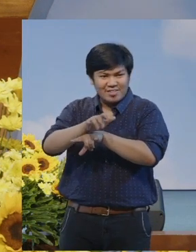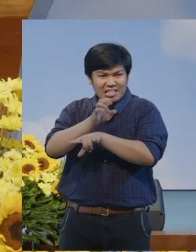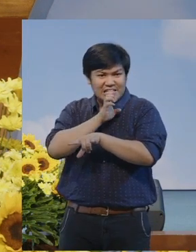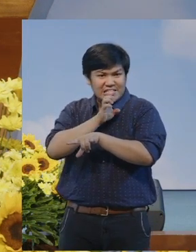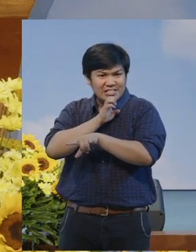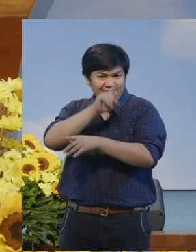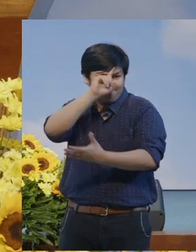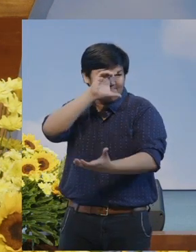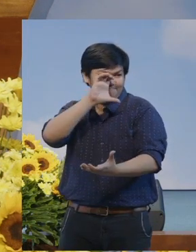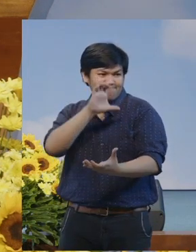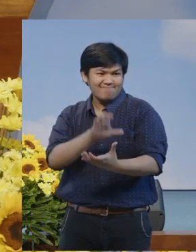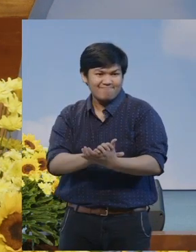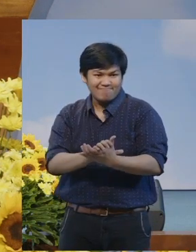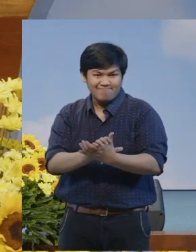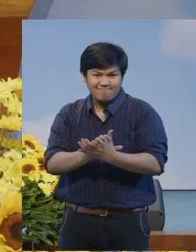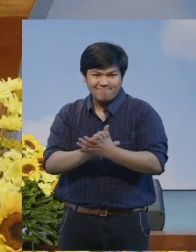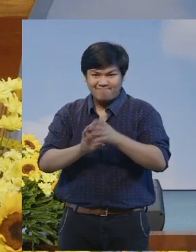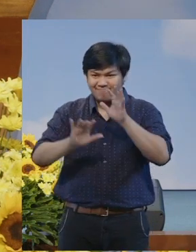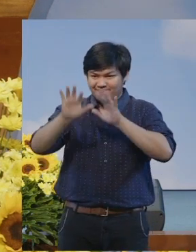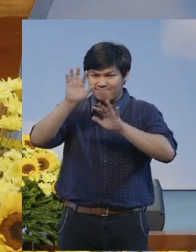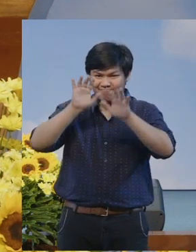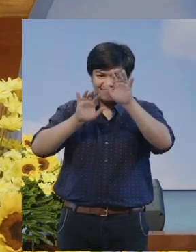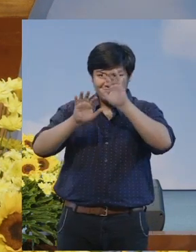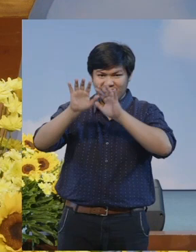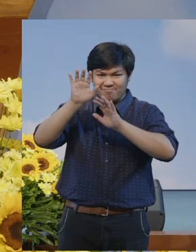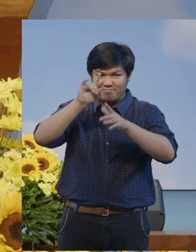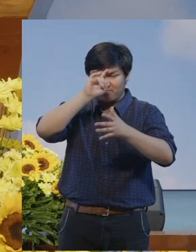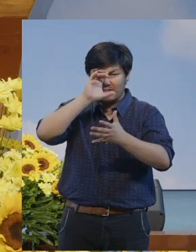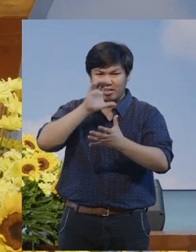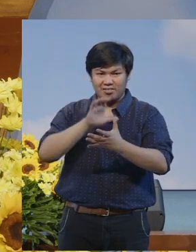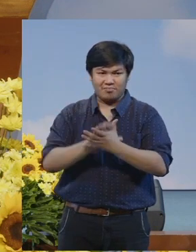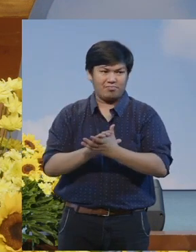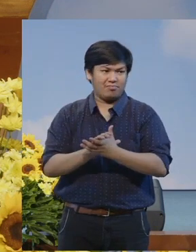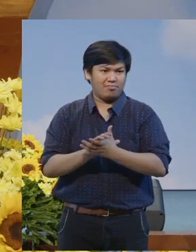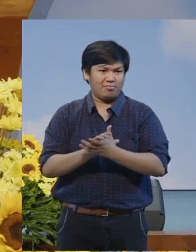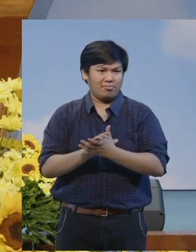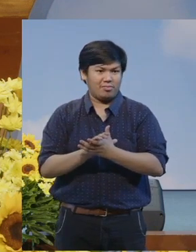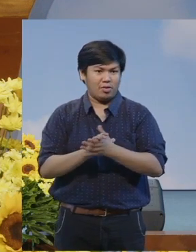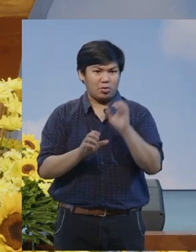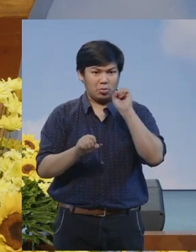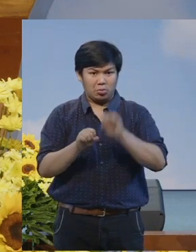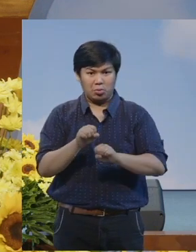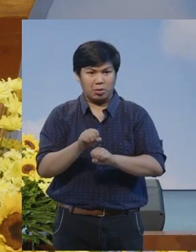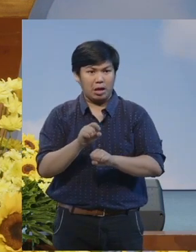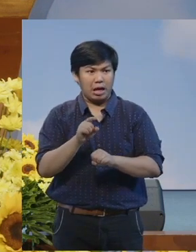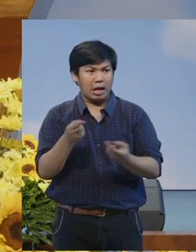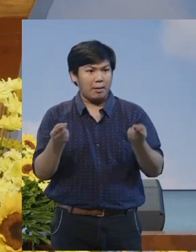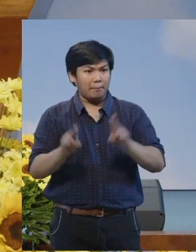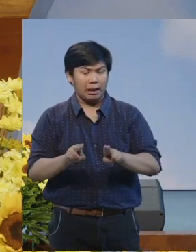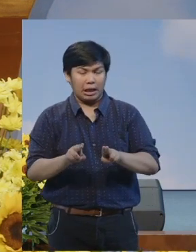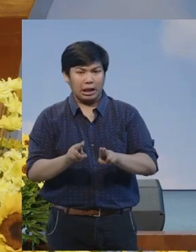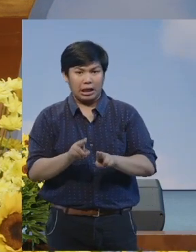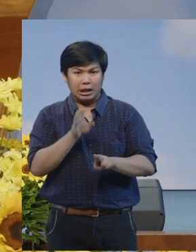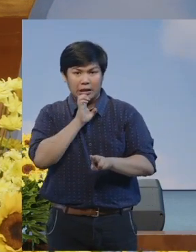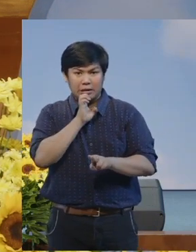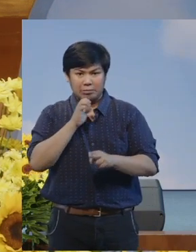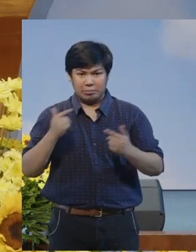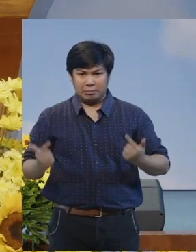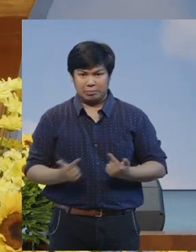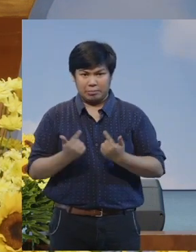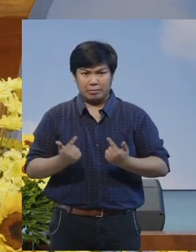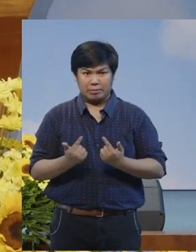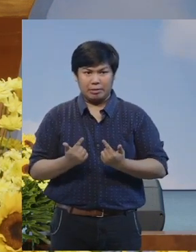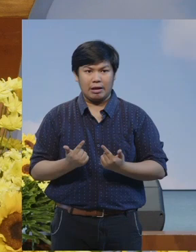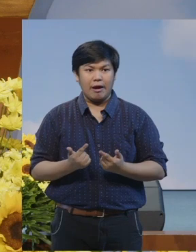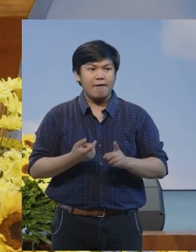Eve upang siya ay magkasala. So, in between chapter 1, verse 31